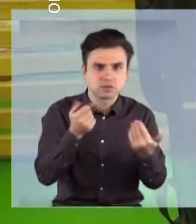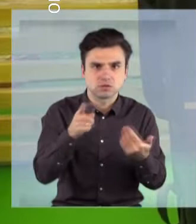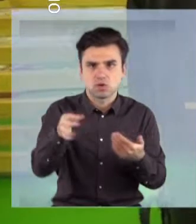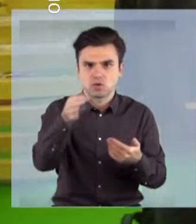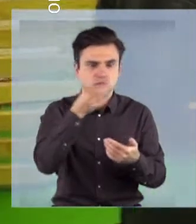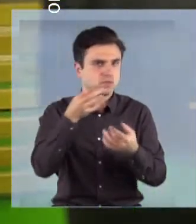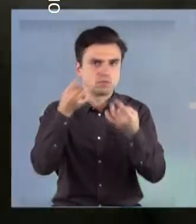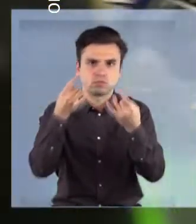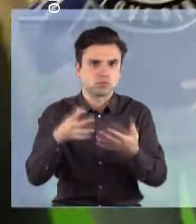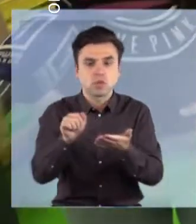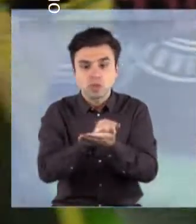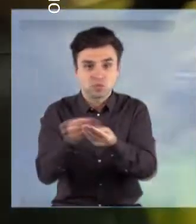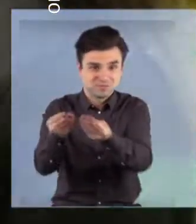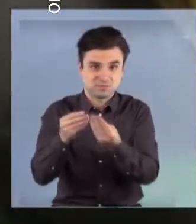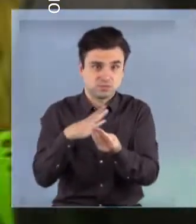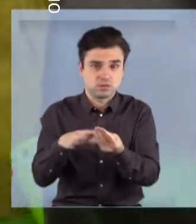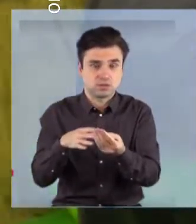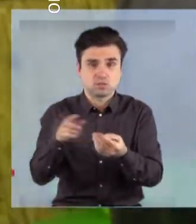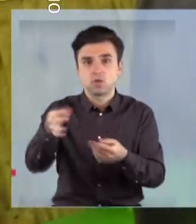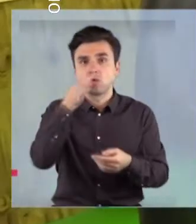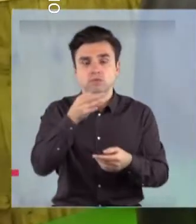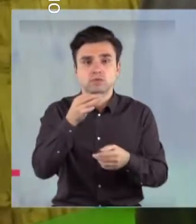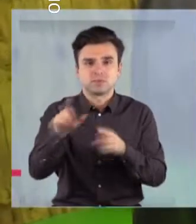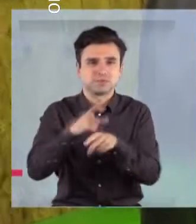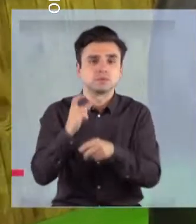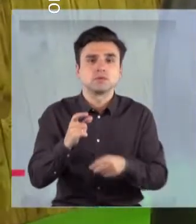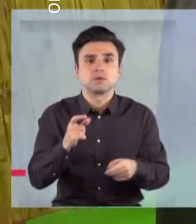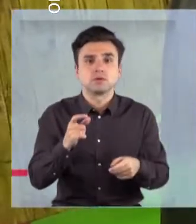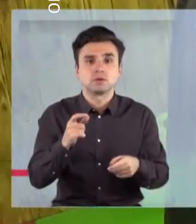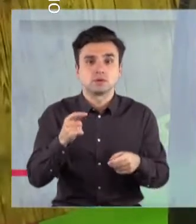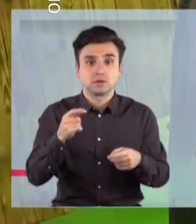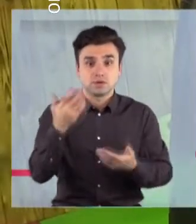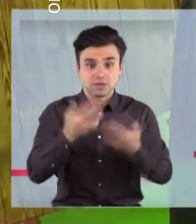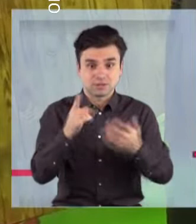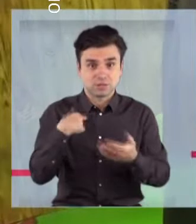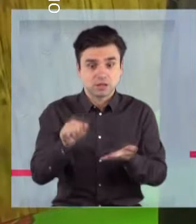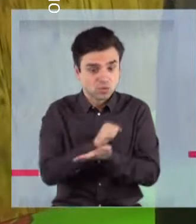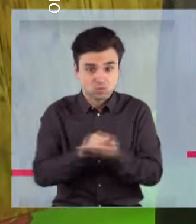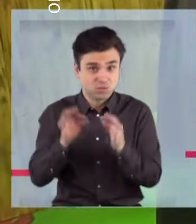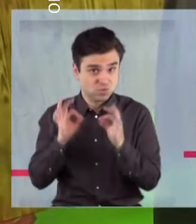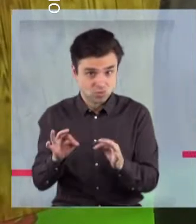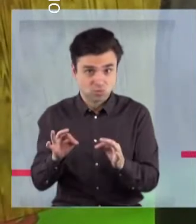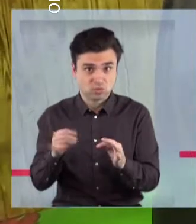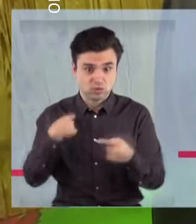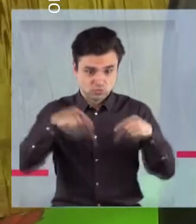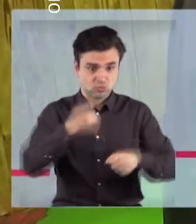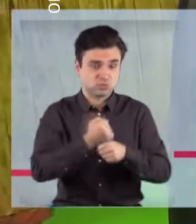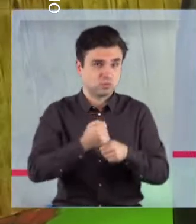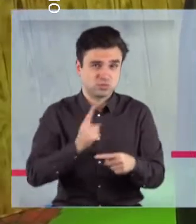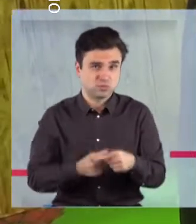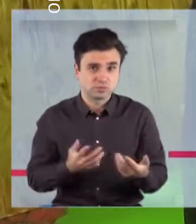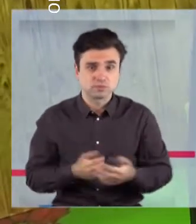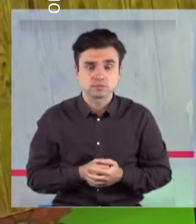Свідоцтво про реєстрацію чого саме? Ну, як юридично, це у нас ФОП. ФОП, да. Так? Ну, тобто,